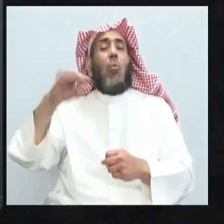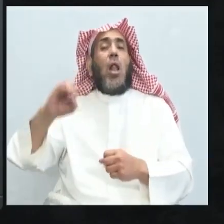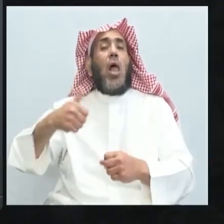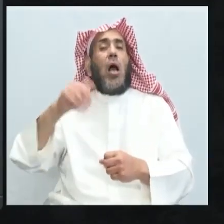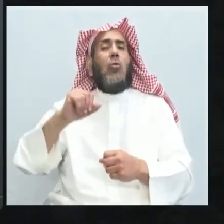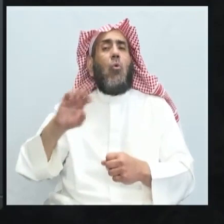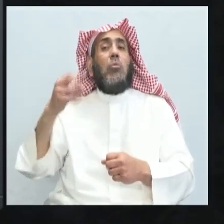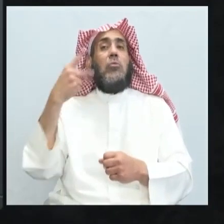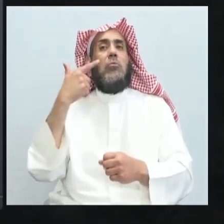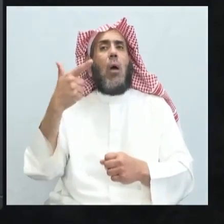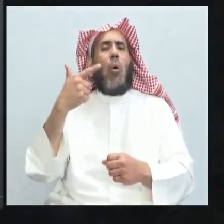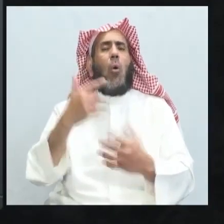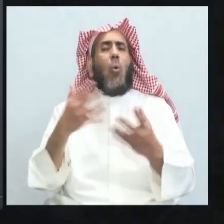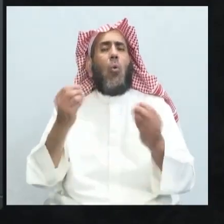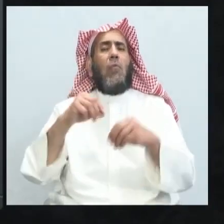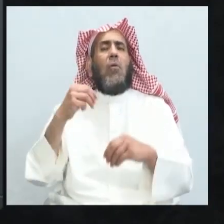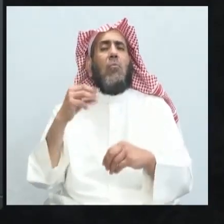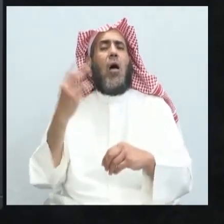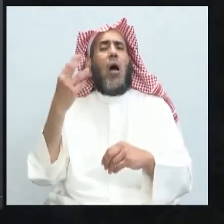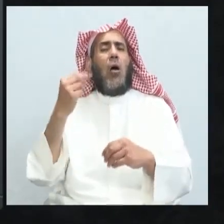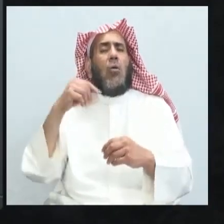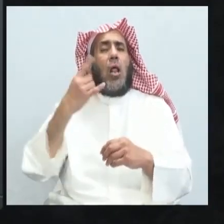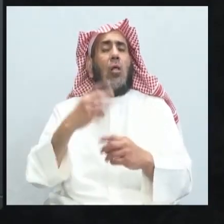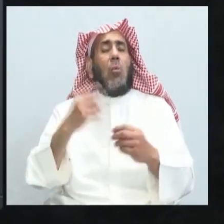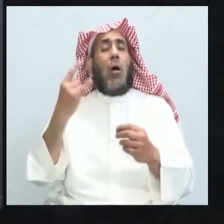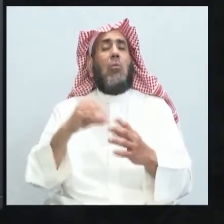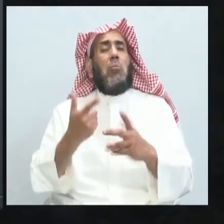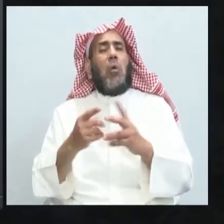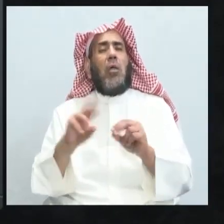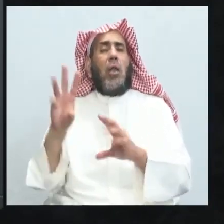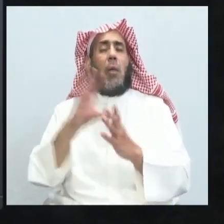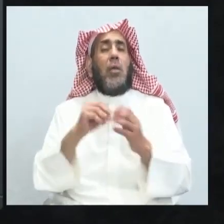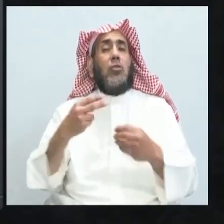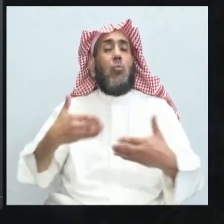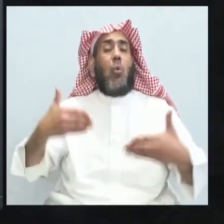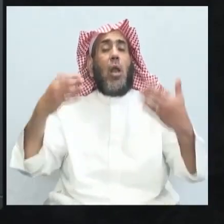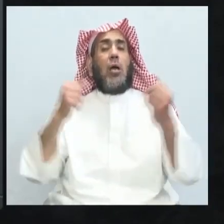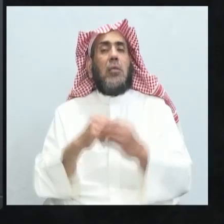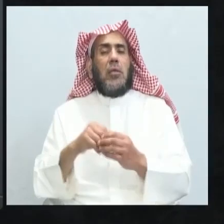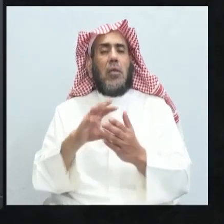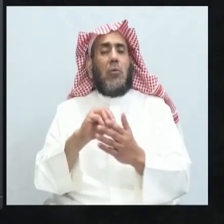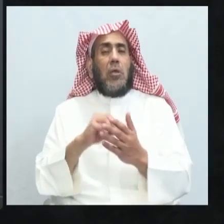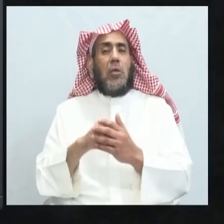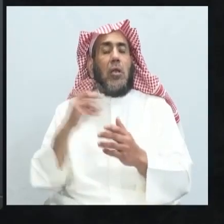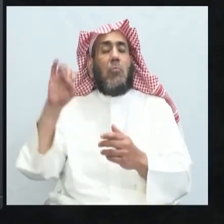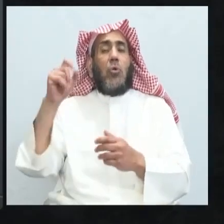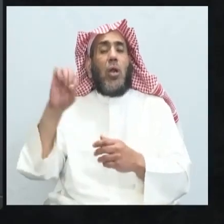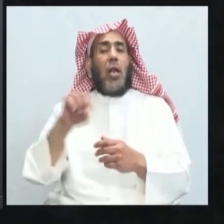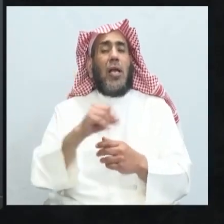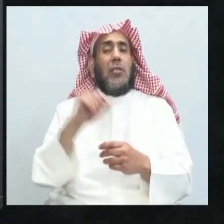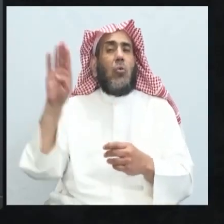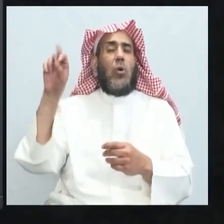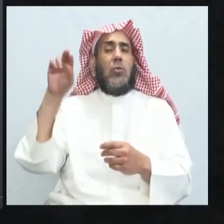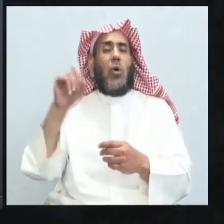وهم السبعه وبعضهم اضاف الثلاثه العشره ثم اخذنا ايضا بعض النماذج ل المعلقات نموذج لامرئ القيس وكذلك